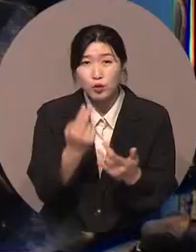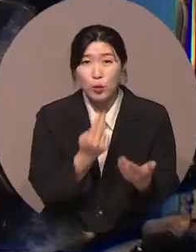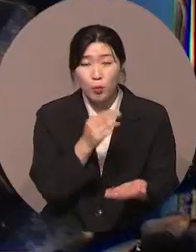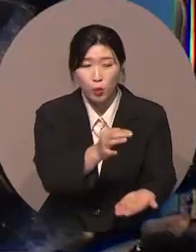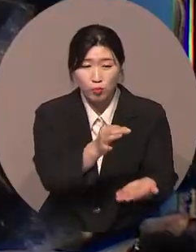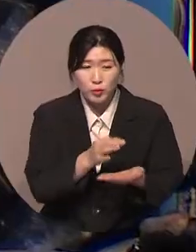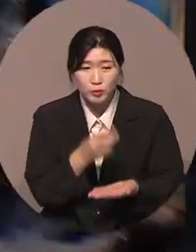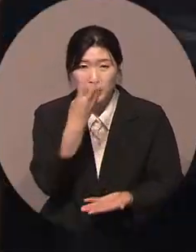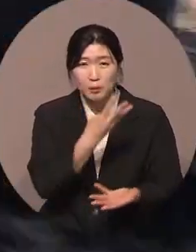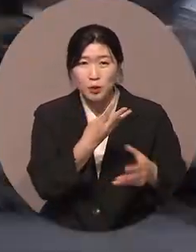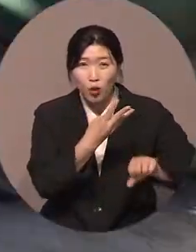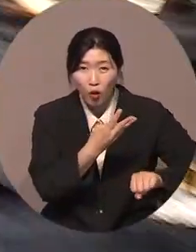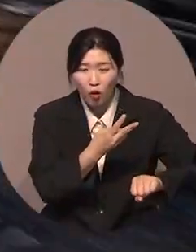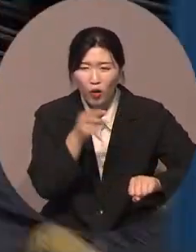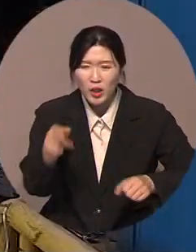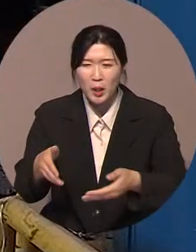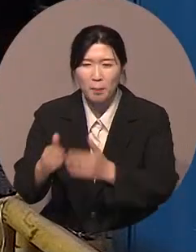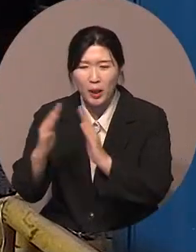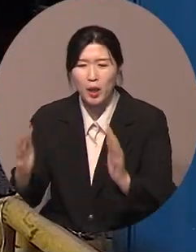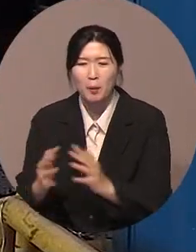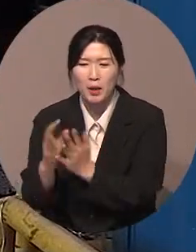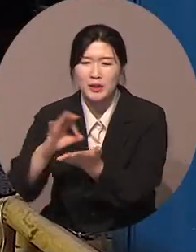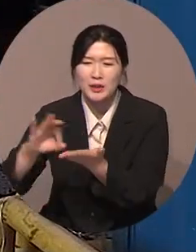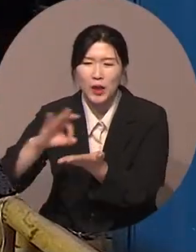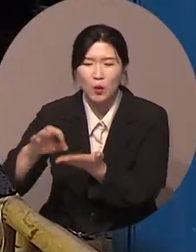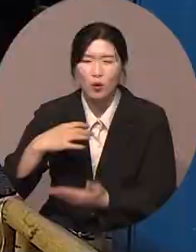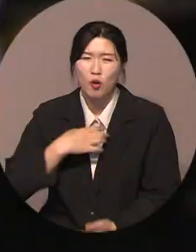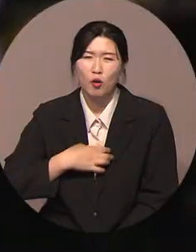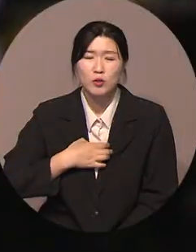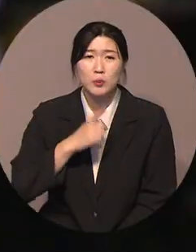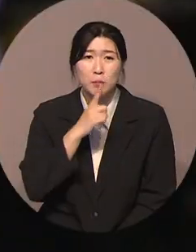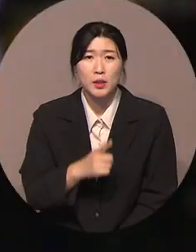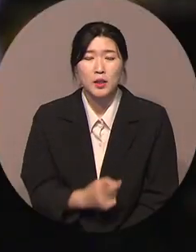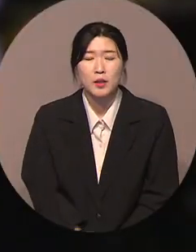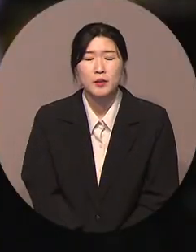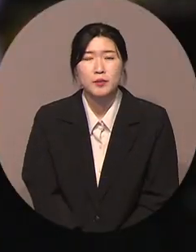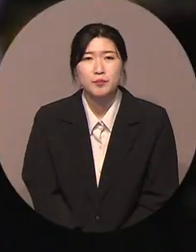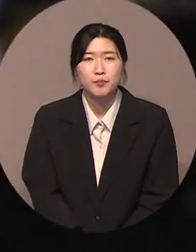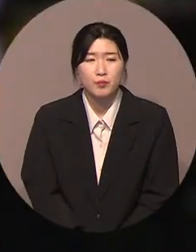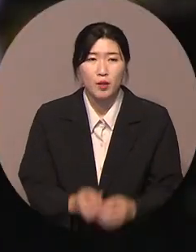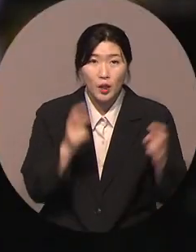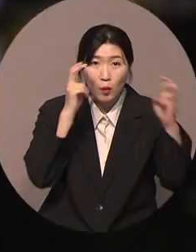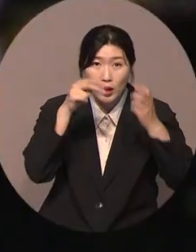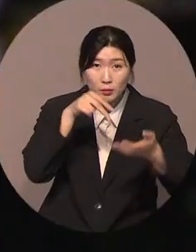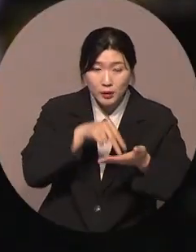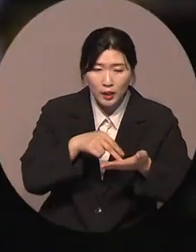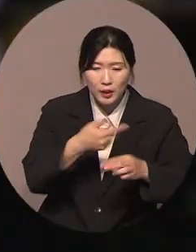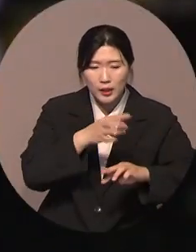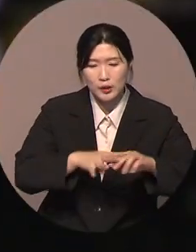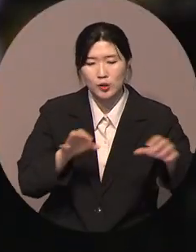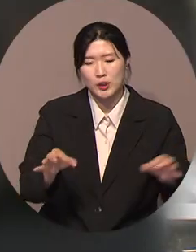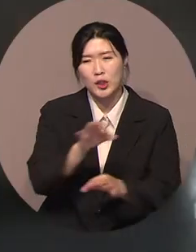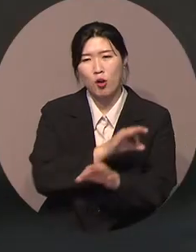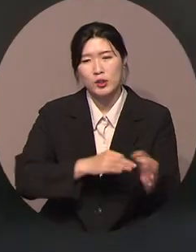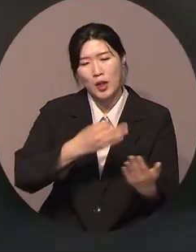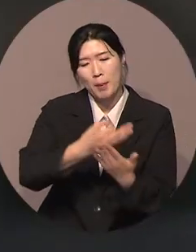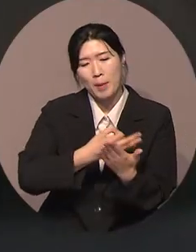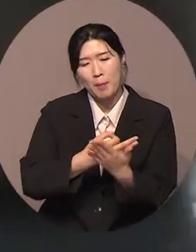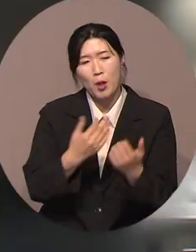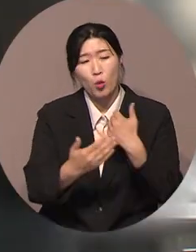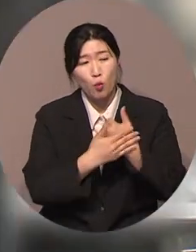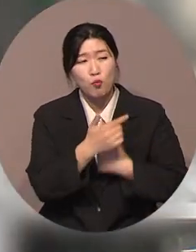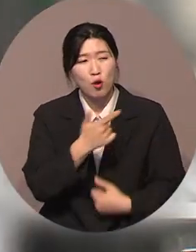공장 증설에 쓰이는 게 아니냐는 관측까지 나오고 있는 상황. 한타가 고용 창출 등 지역 경제에 기여한 바가